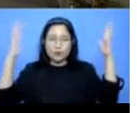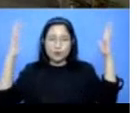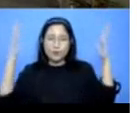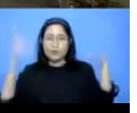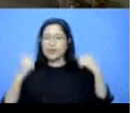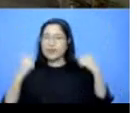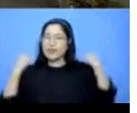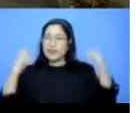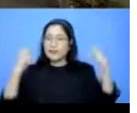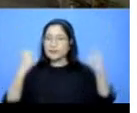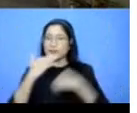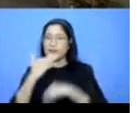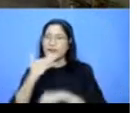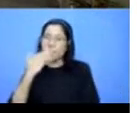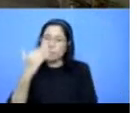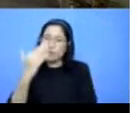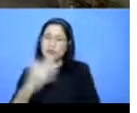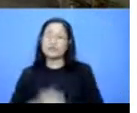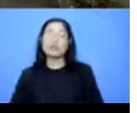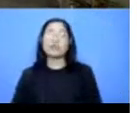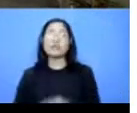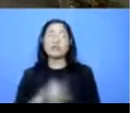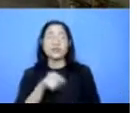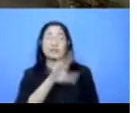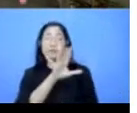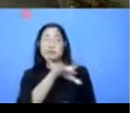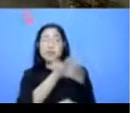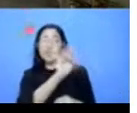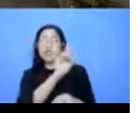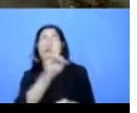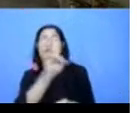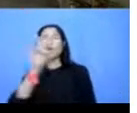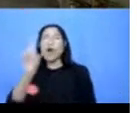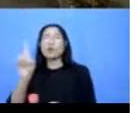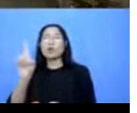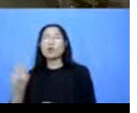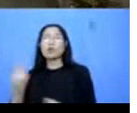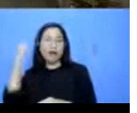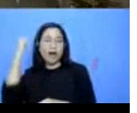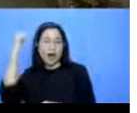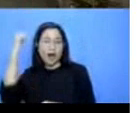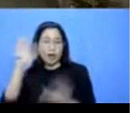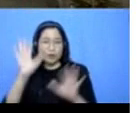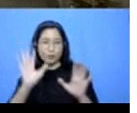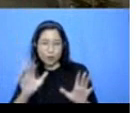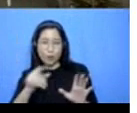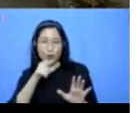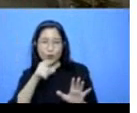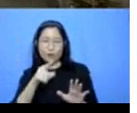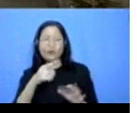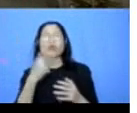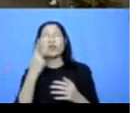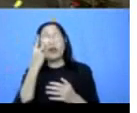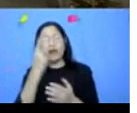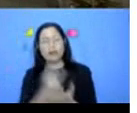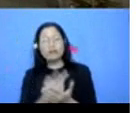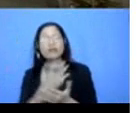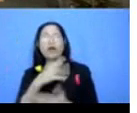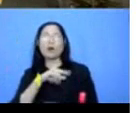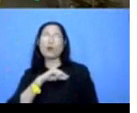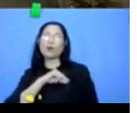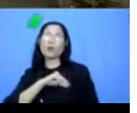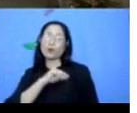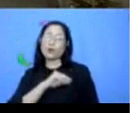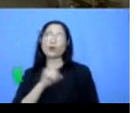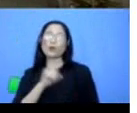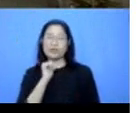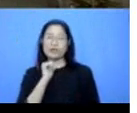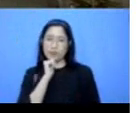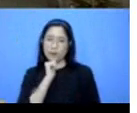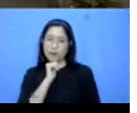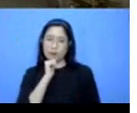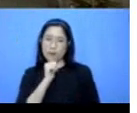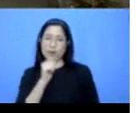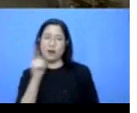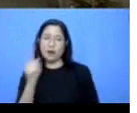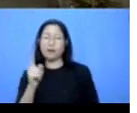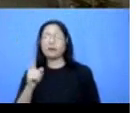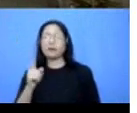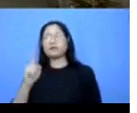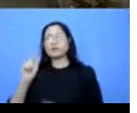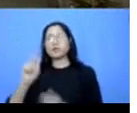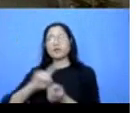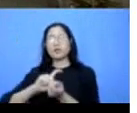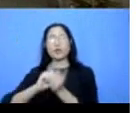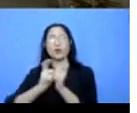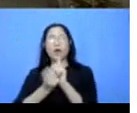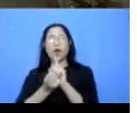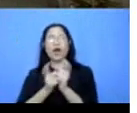Oke, cuma satu pemenang Bapak dan Ibu. Oke, ini memang keberuntungan ternyata diraih oleh Sidoarjo kali ini. Tapi